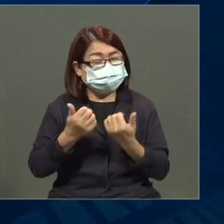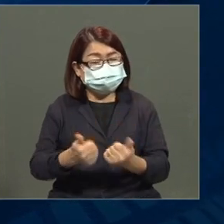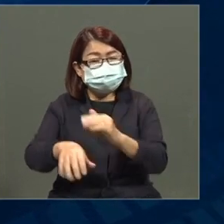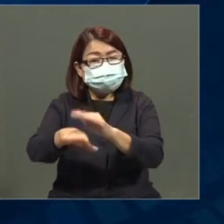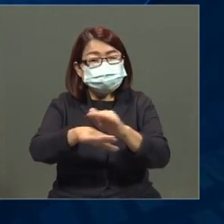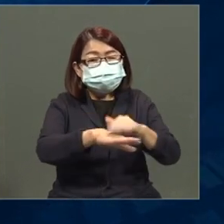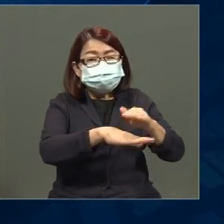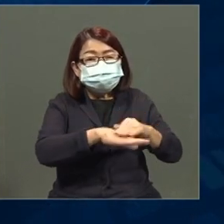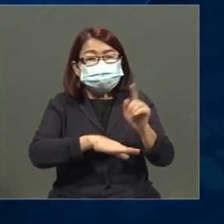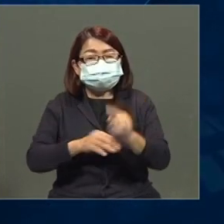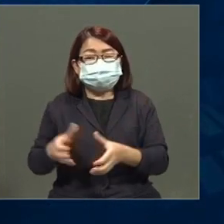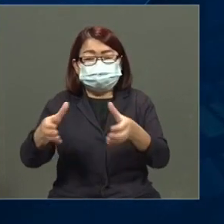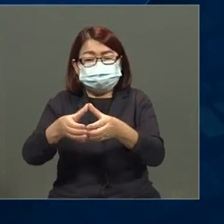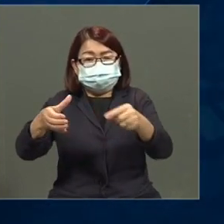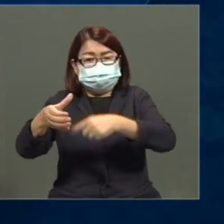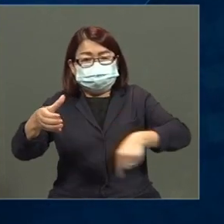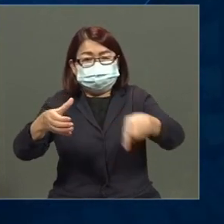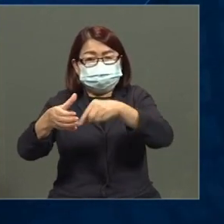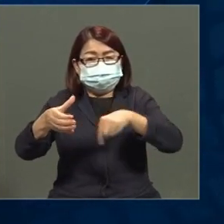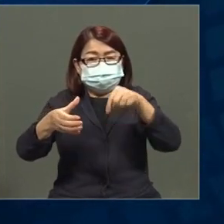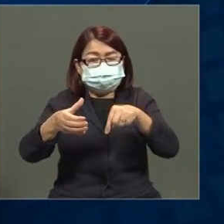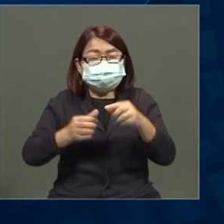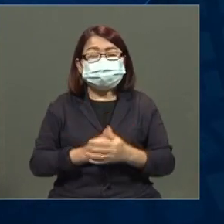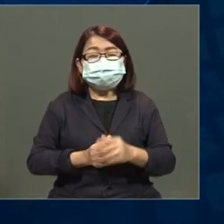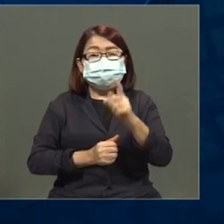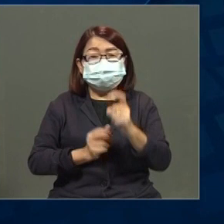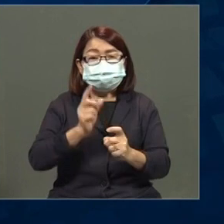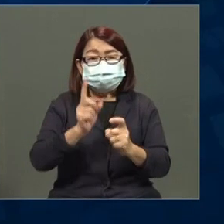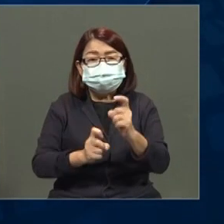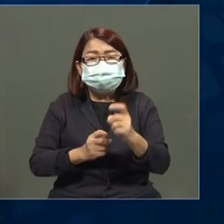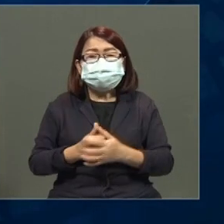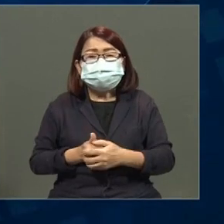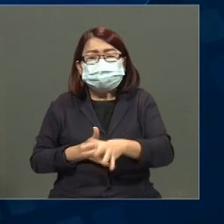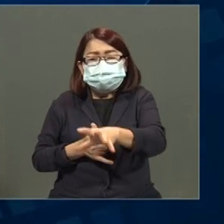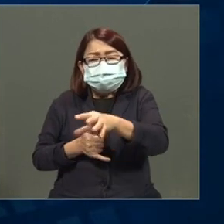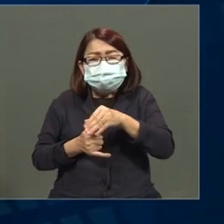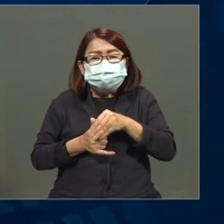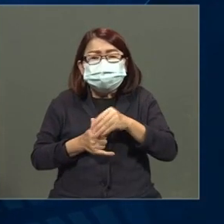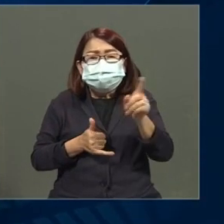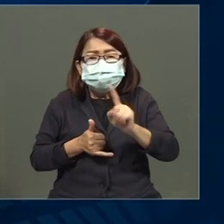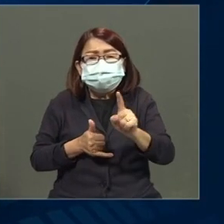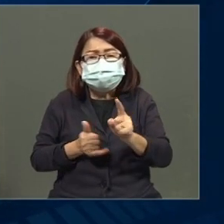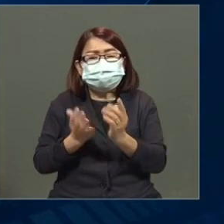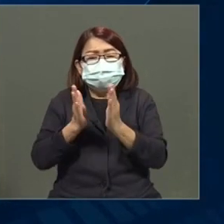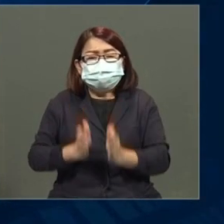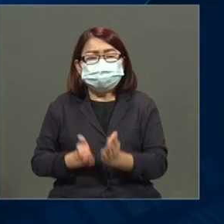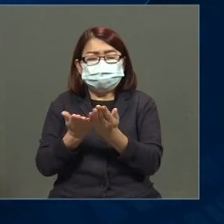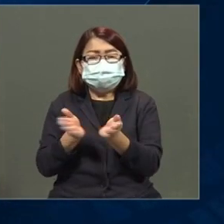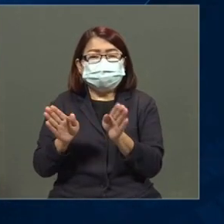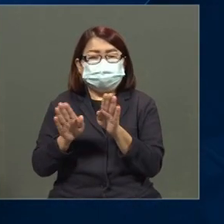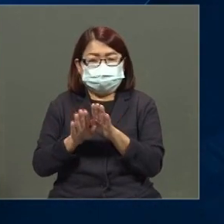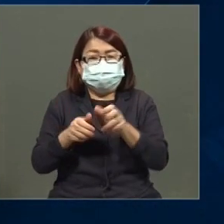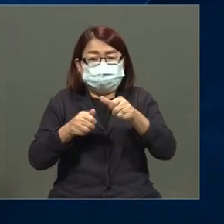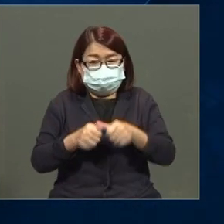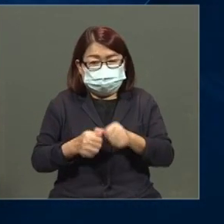าในกลุ่มนี้ก็พบว่าเป็นการเสียชีวิตได้รับการติดเชื้อจากการติดเชื้อในครอบครัวมากถึง10ร